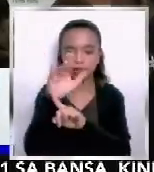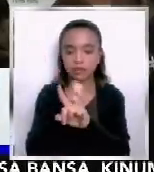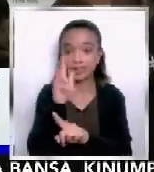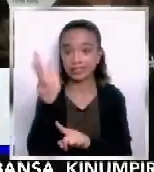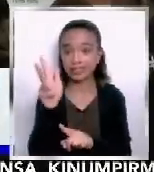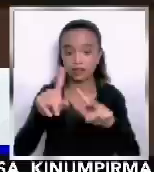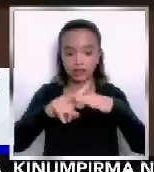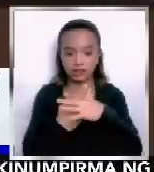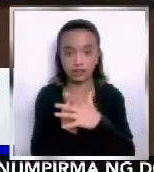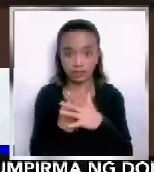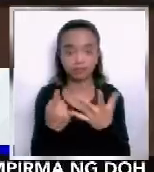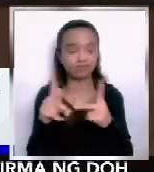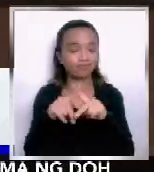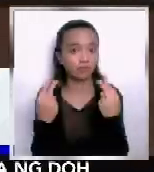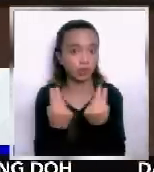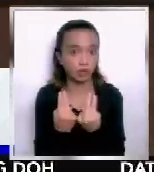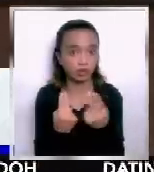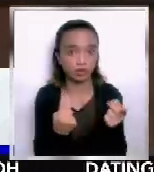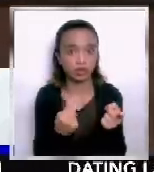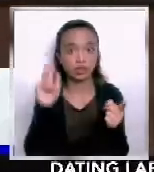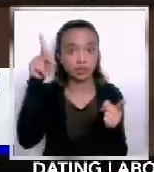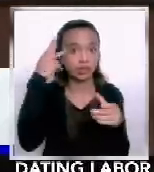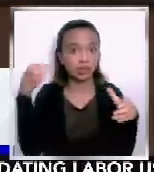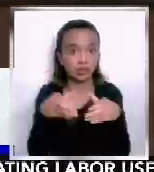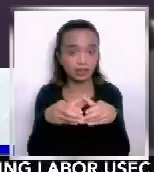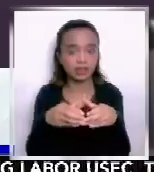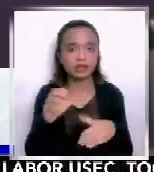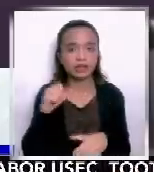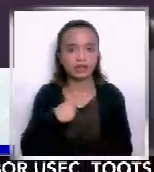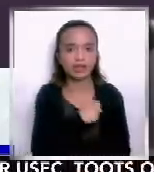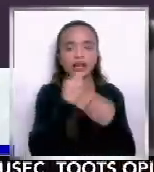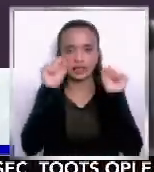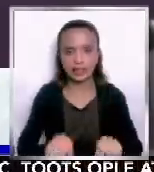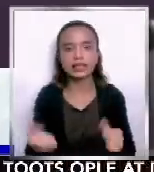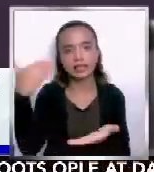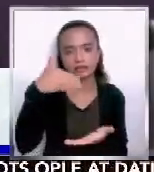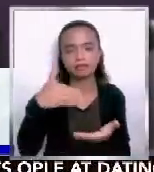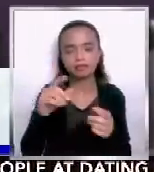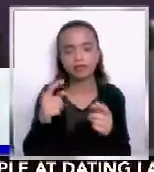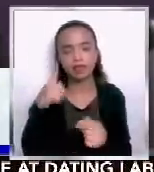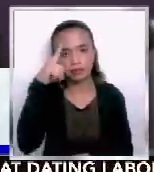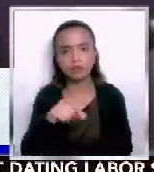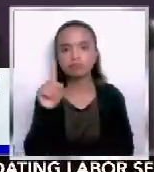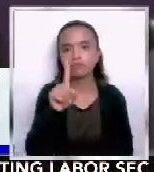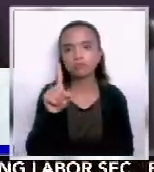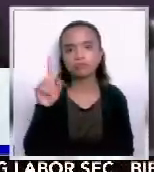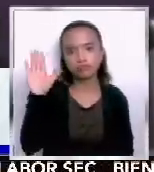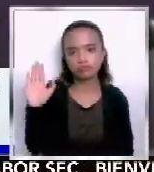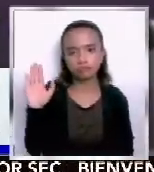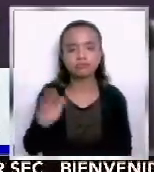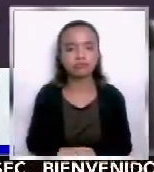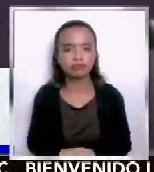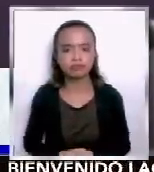ipoproklamang senador at party list, pwede na silang sumumpa agad sa tungkulin. So it may be possible that you have taken your oath now and